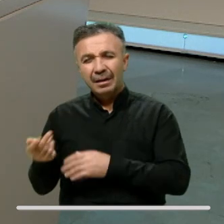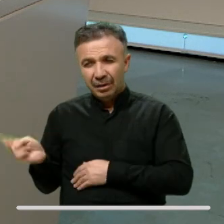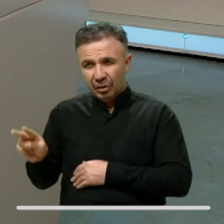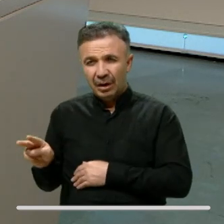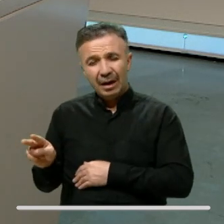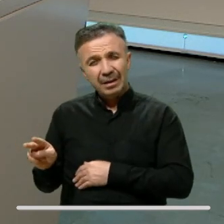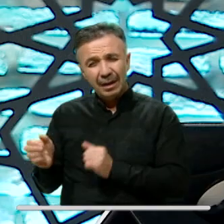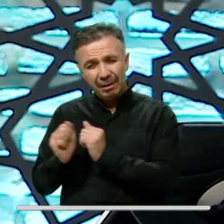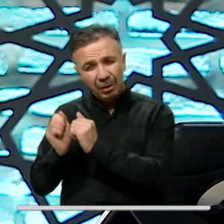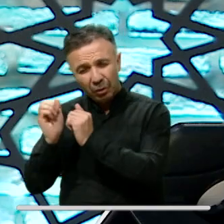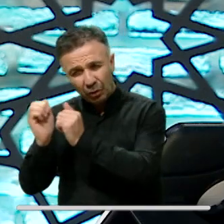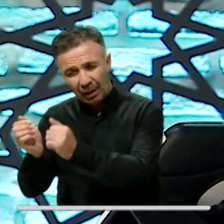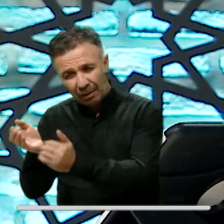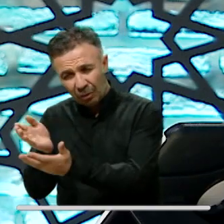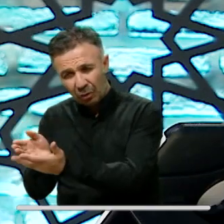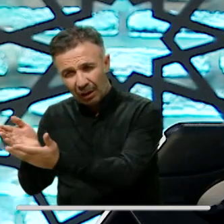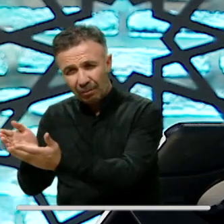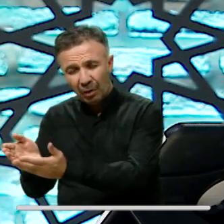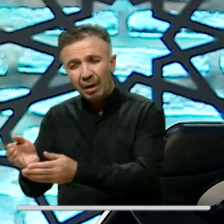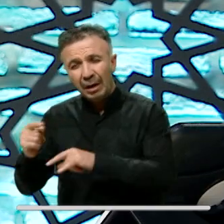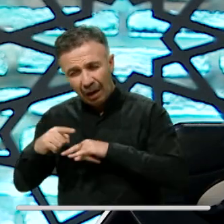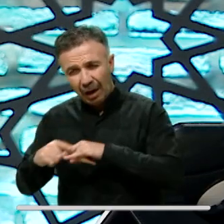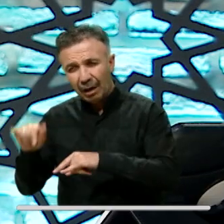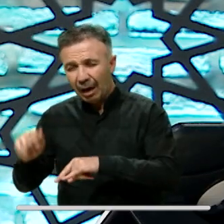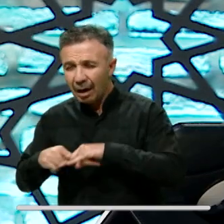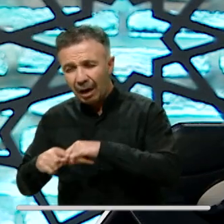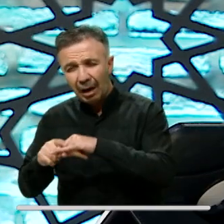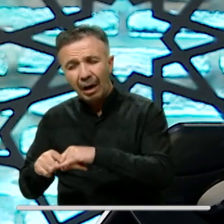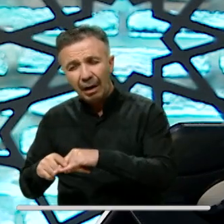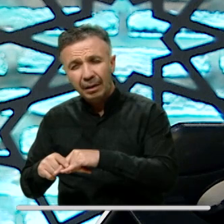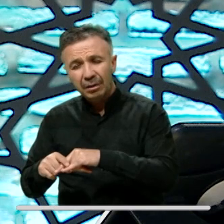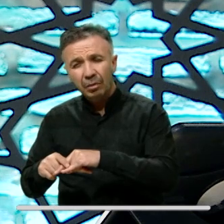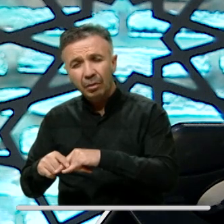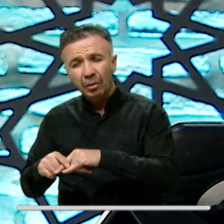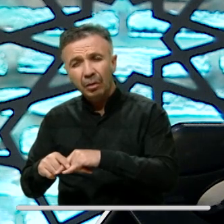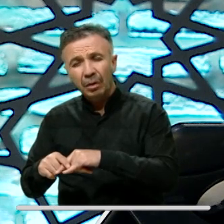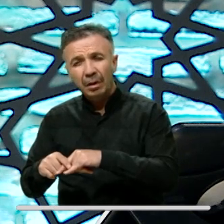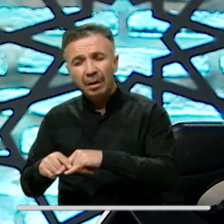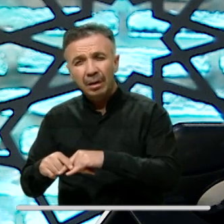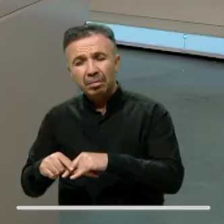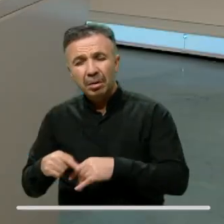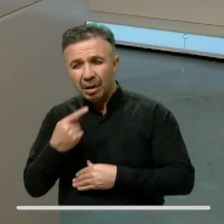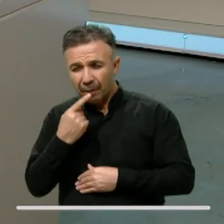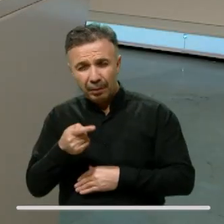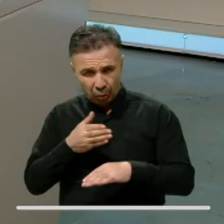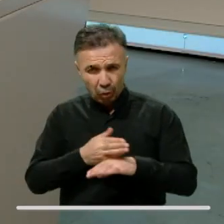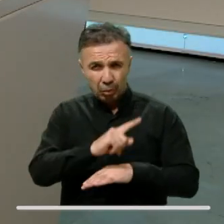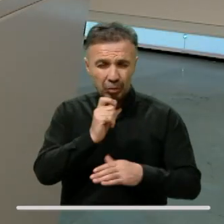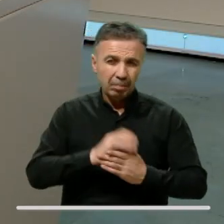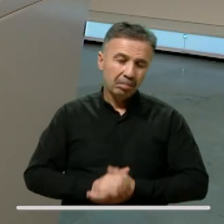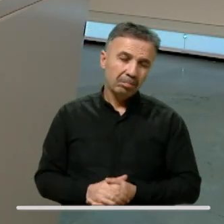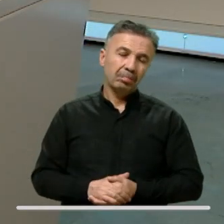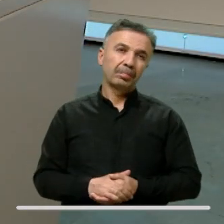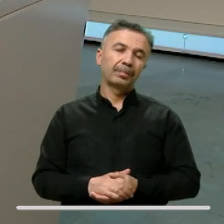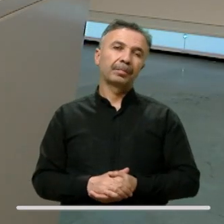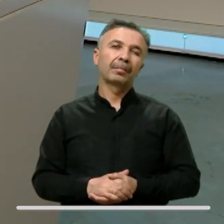işte helallik. Soralım Mazlum abi. Ne falan. Bu ne derece doğru? Dünyanın hocam demişti ya, eşi bay